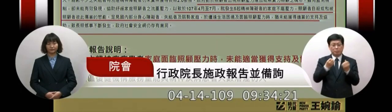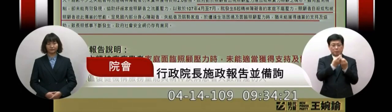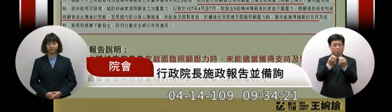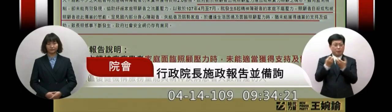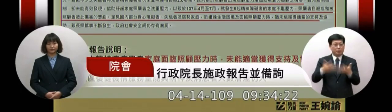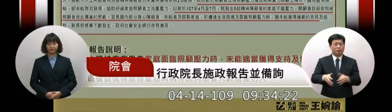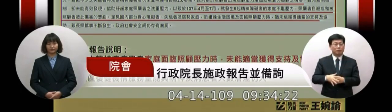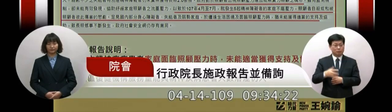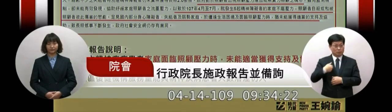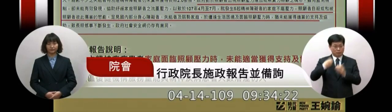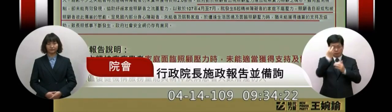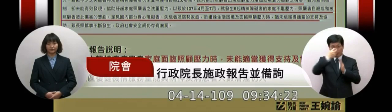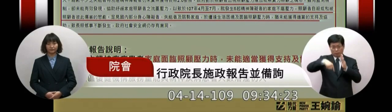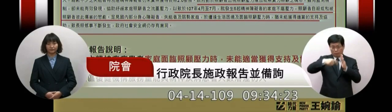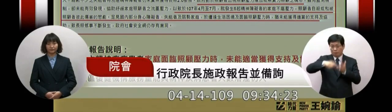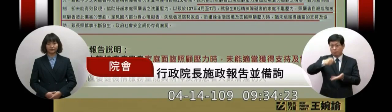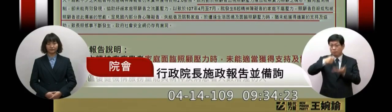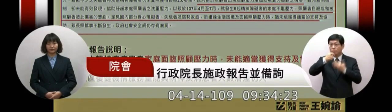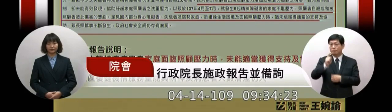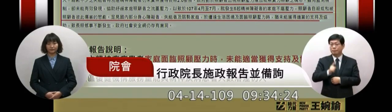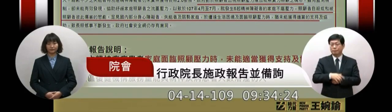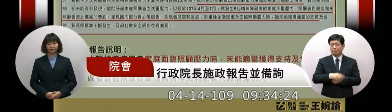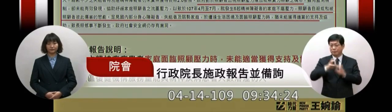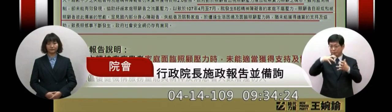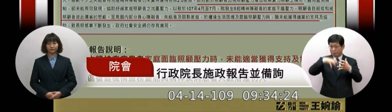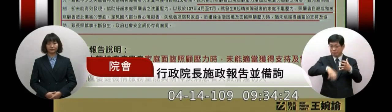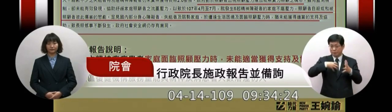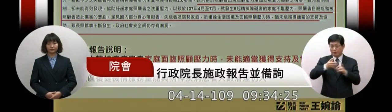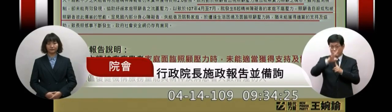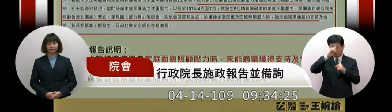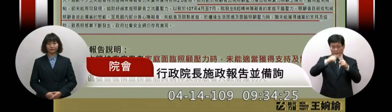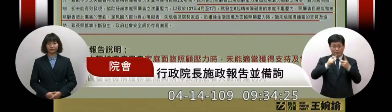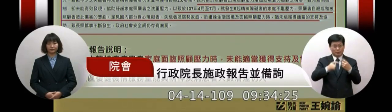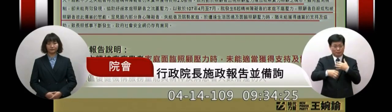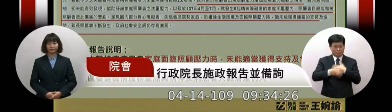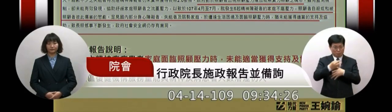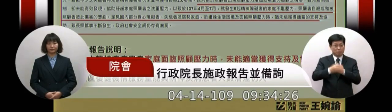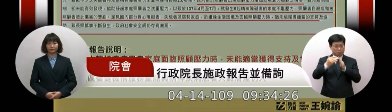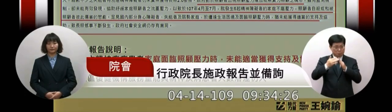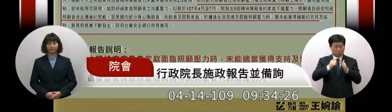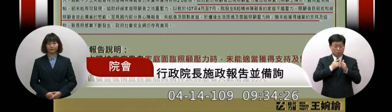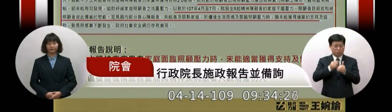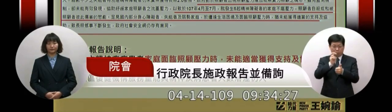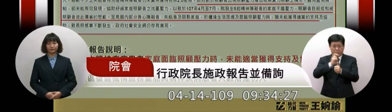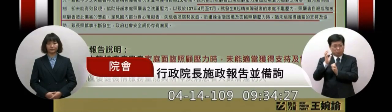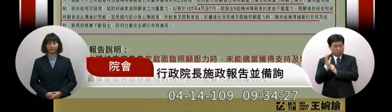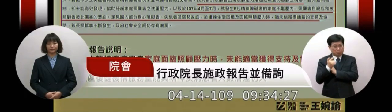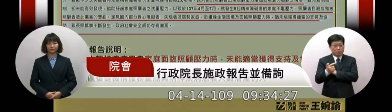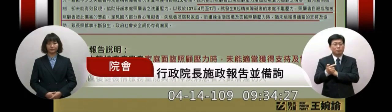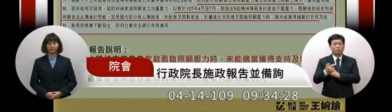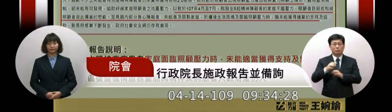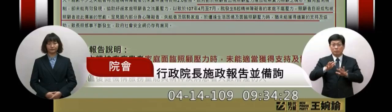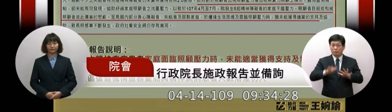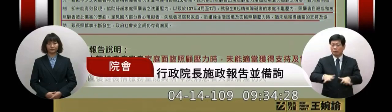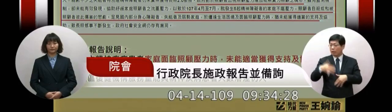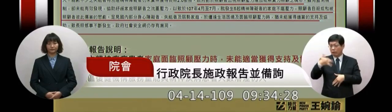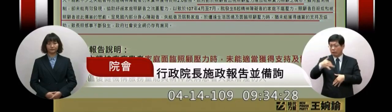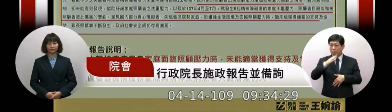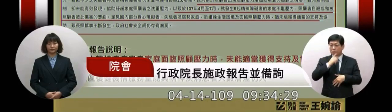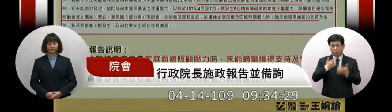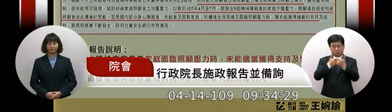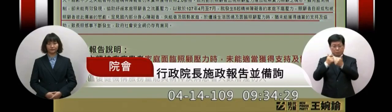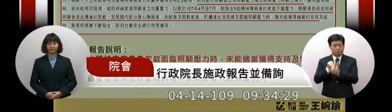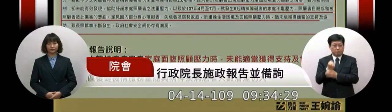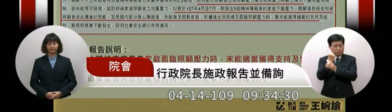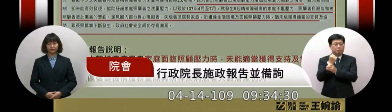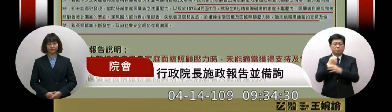不鲜。那监察院的报告里面有提到说，国内精神疾患者家庭需要面对庞大的照顾压力，能够目前并未获得适时